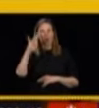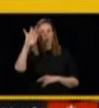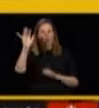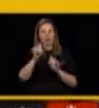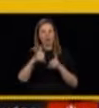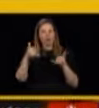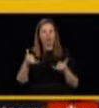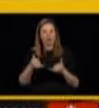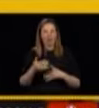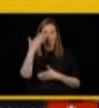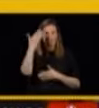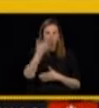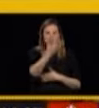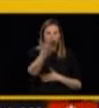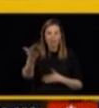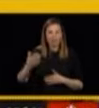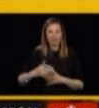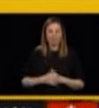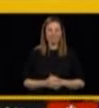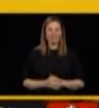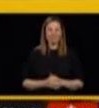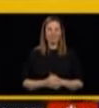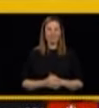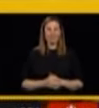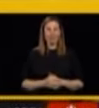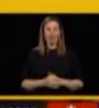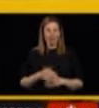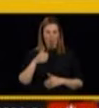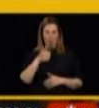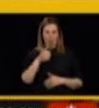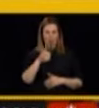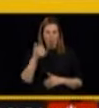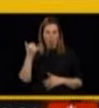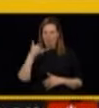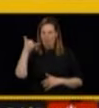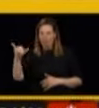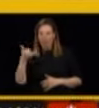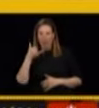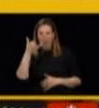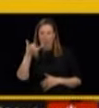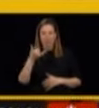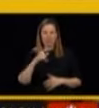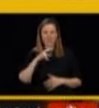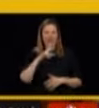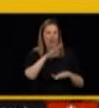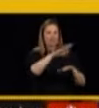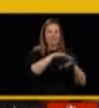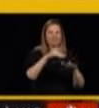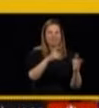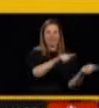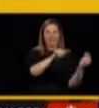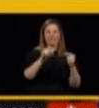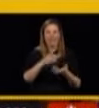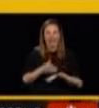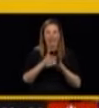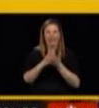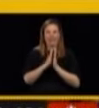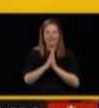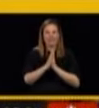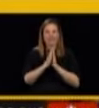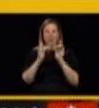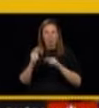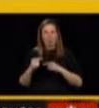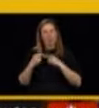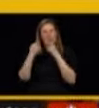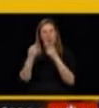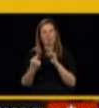J'aimerais savoir, vous avez effectué plusieurs appels à l'aide, c'est le cas de le dire, dans combien de personnes depuis, mettons, le